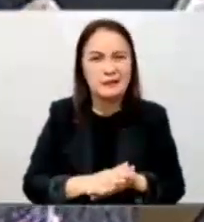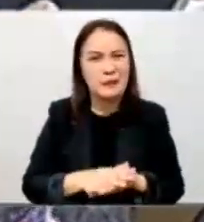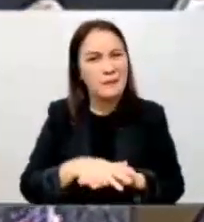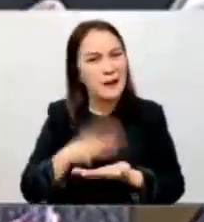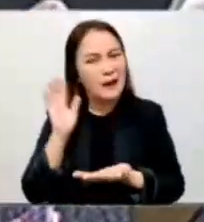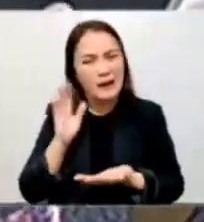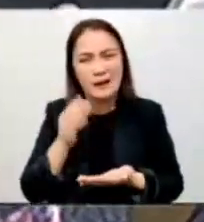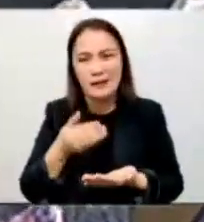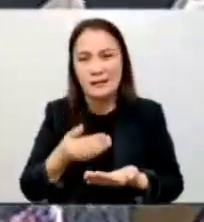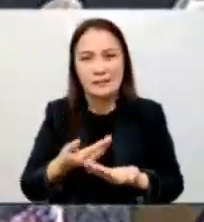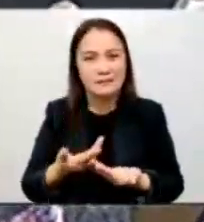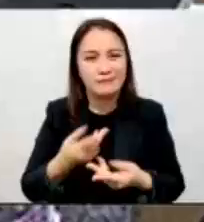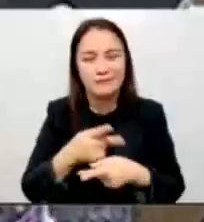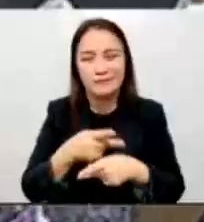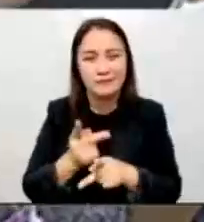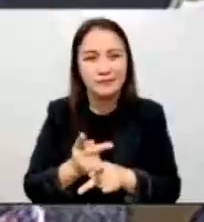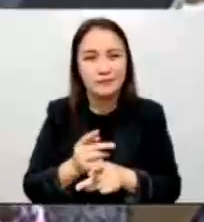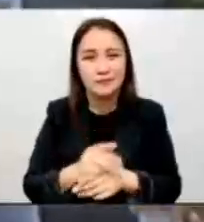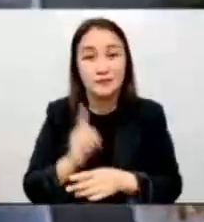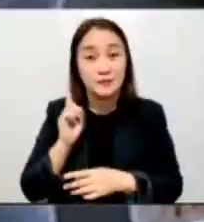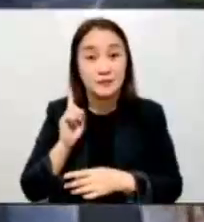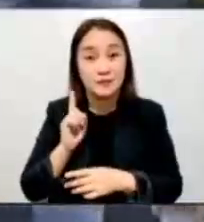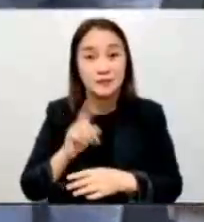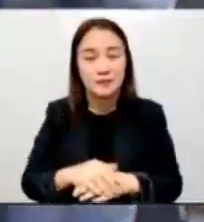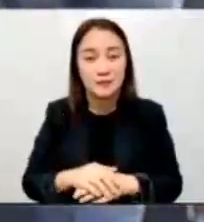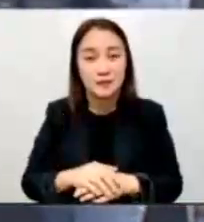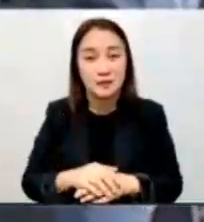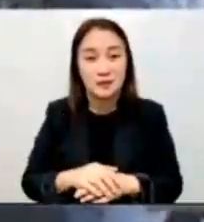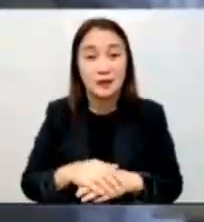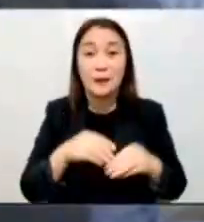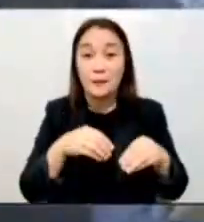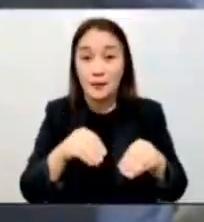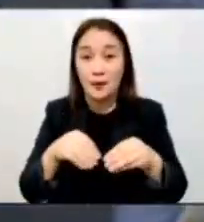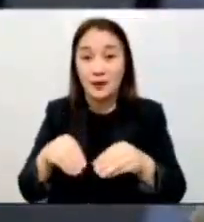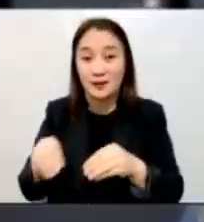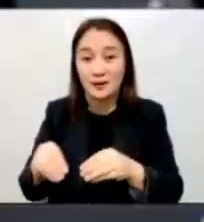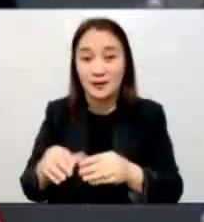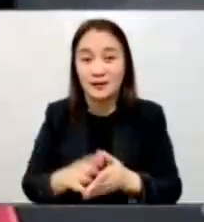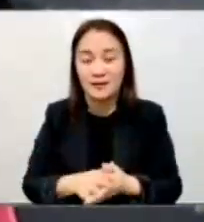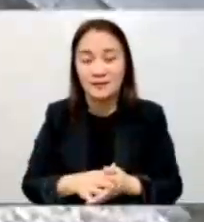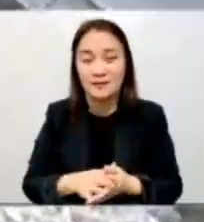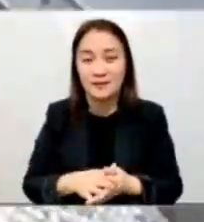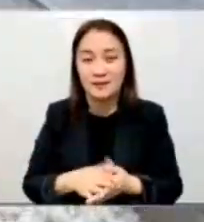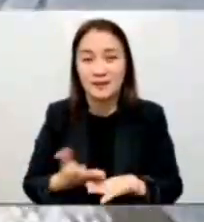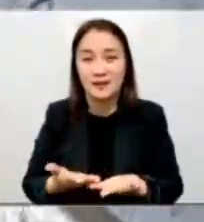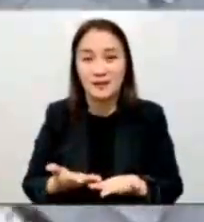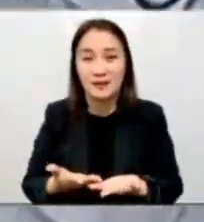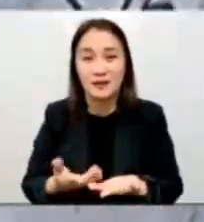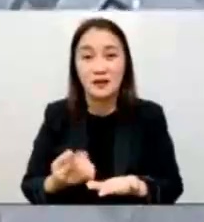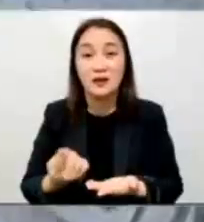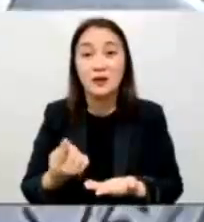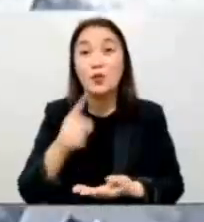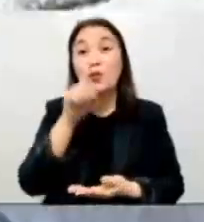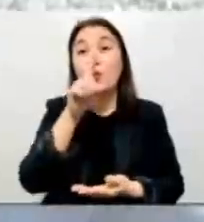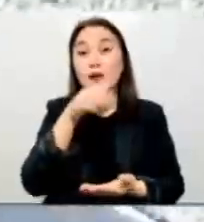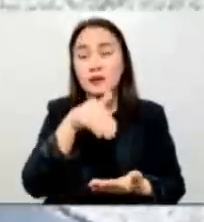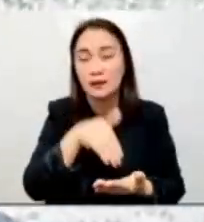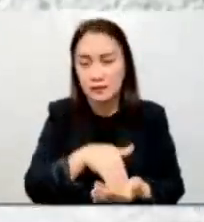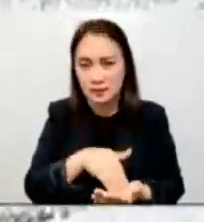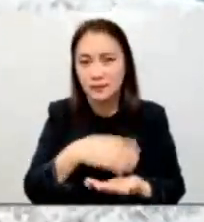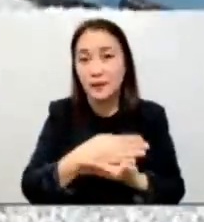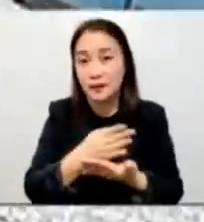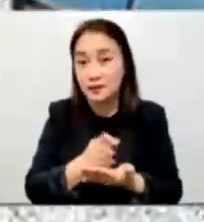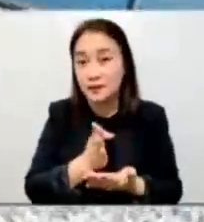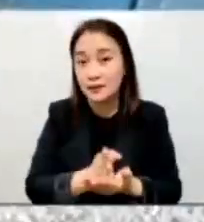Tatay Jeffrey na naabutan naming namamalengke sa Kamuning Public Market sa Quezon City. Ang napamili lamang niya sa 1,000 pisong budget,